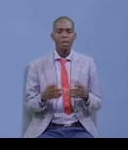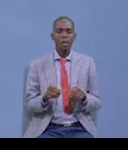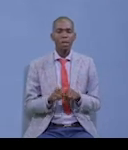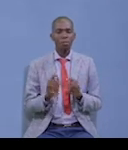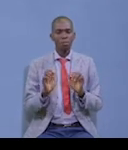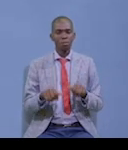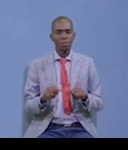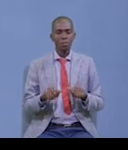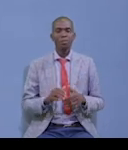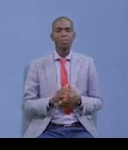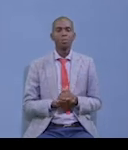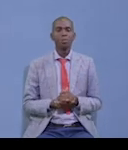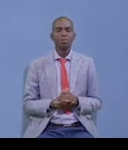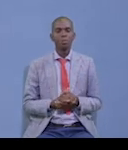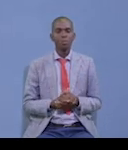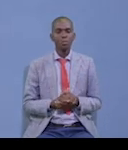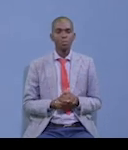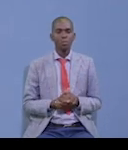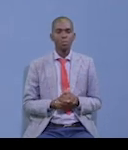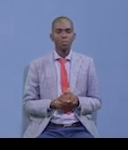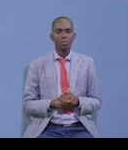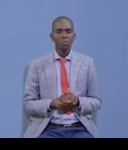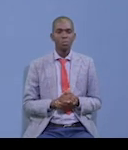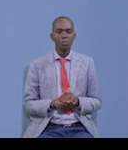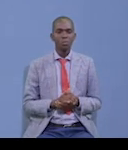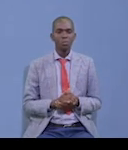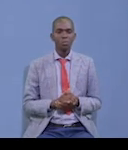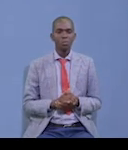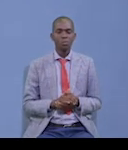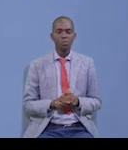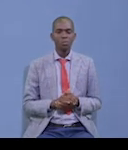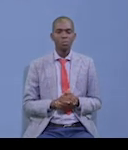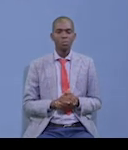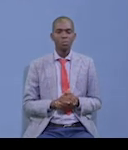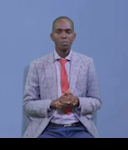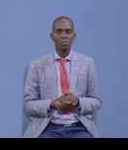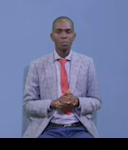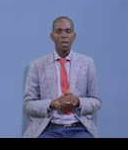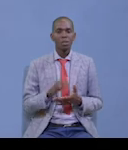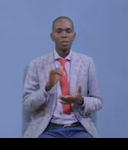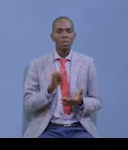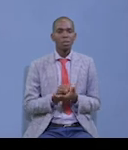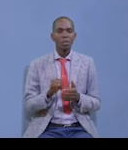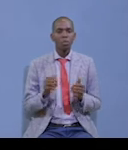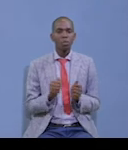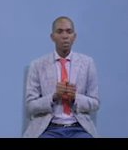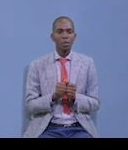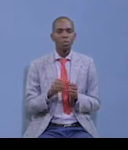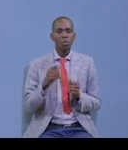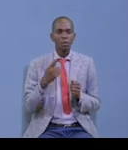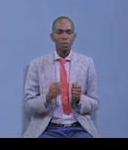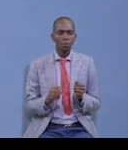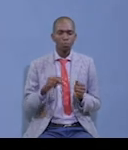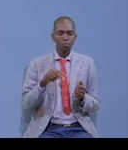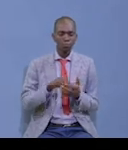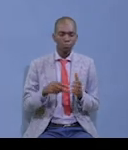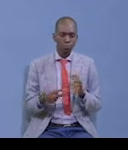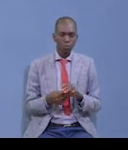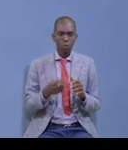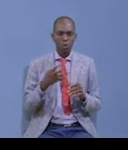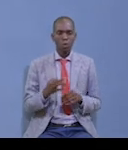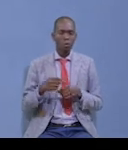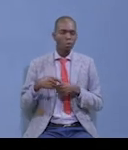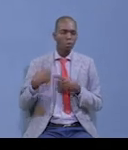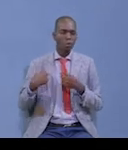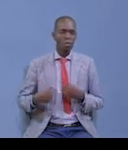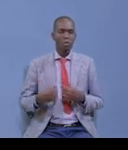సాధ్యమైనంత ఎక్కువ మందిని ప్రభువు చెంతకు ప్రభు యొక్క రాజ్యమునకు తీసుకురావాలి. That way purpose of heart. అప్పుడు అది మన ఉద్దేశంగా ఉంటే